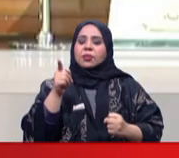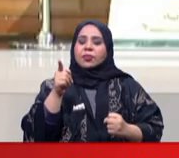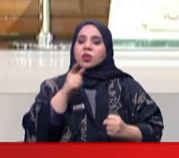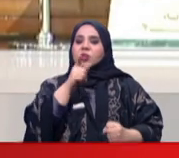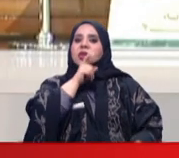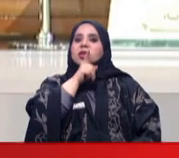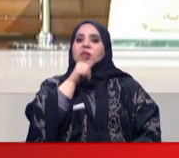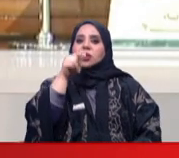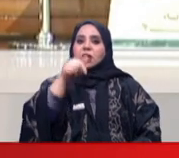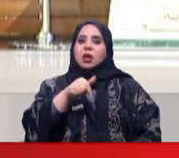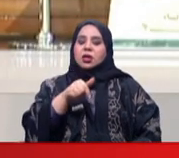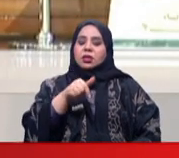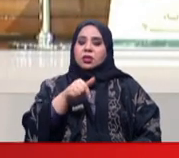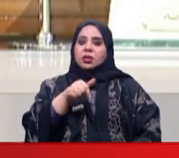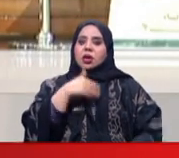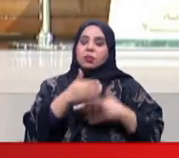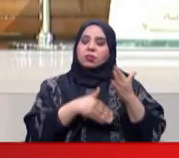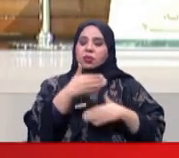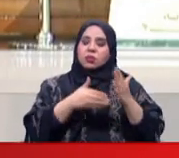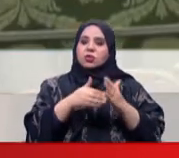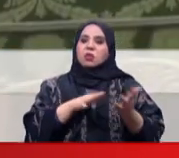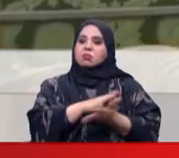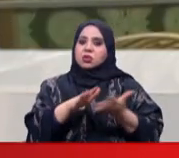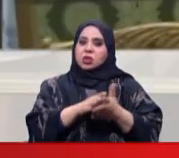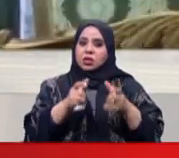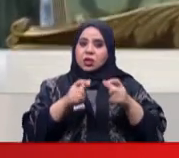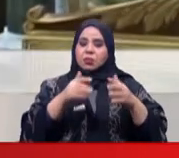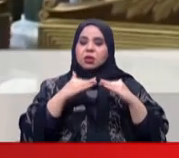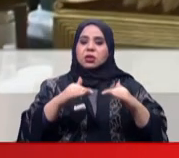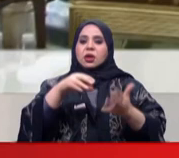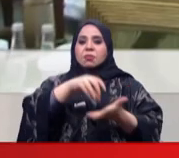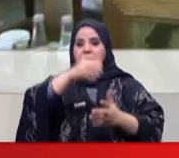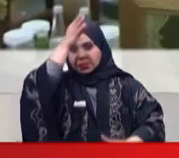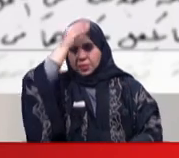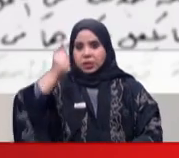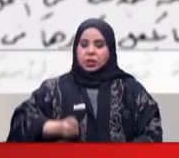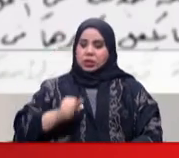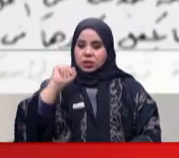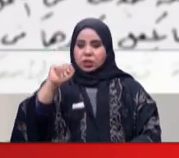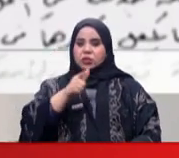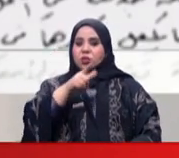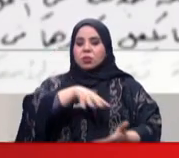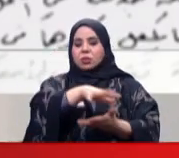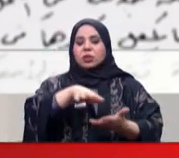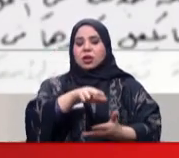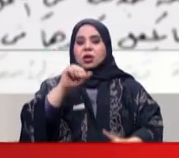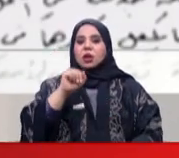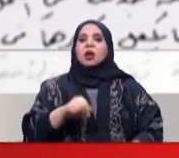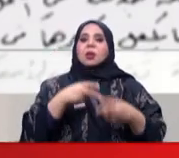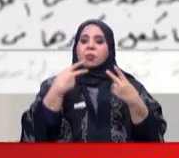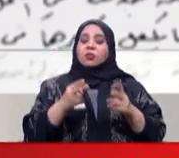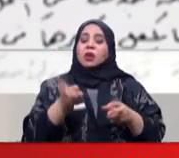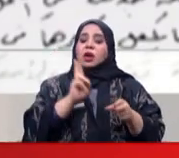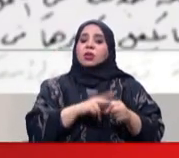القطرية المتواصلة لزعزعة الأمن والاستقرار في مملكة البحرين بشكل خاص وفي المنطقة بشكل عام. لا شك طبعا